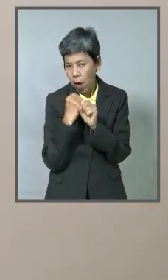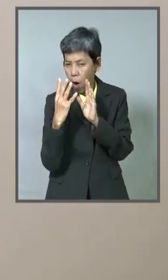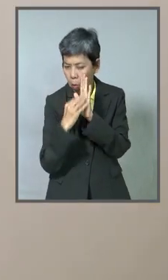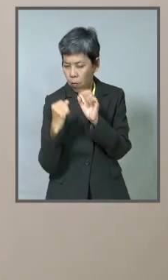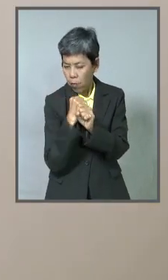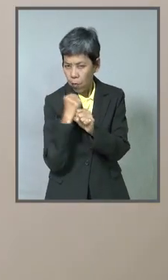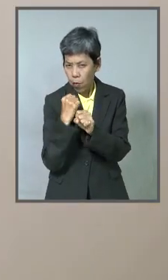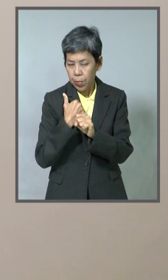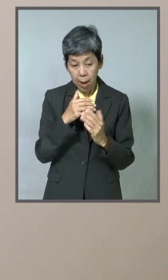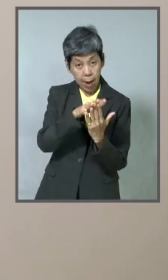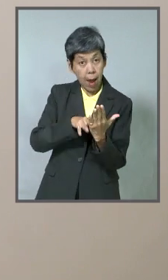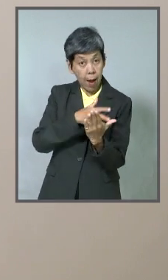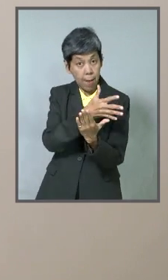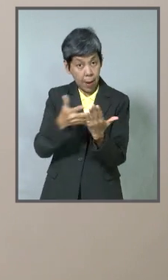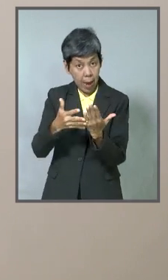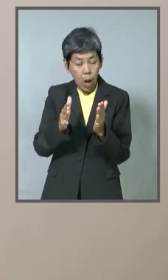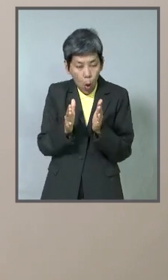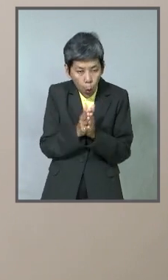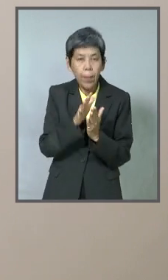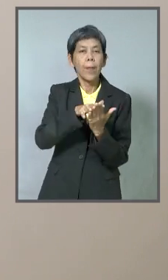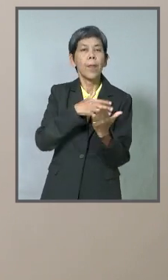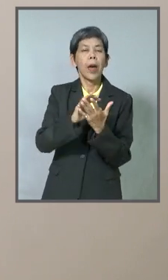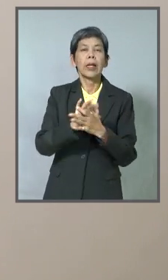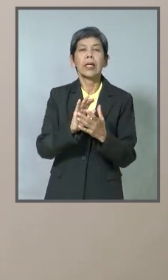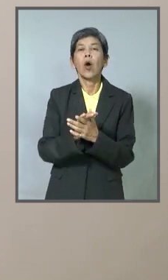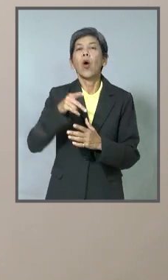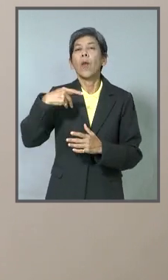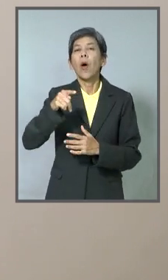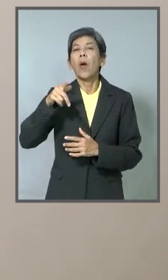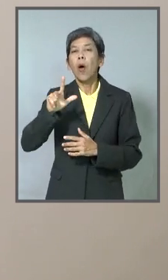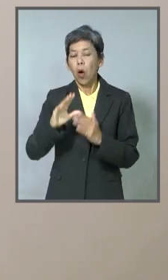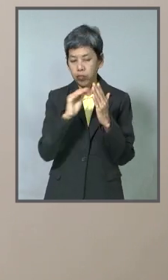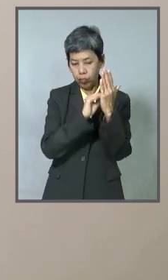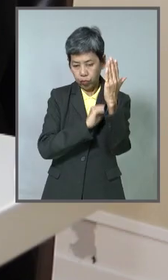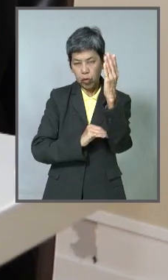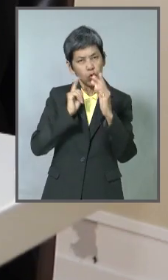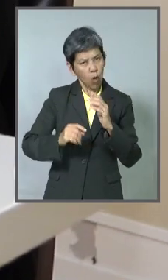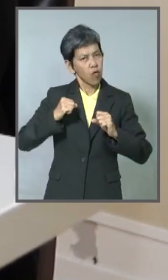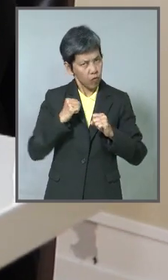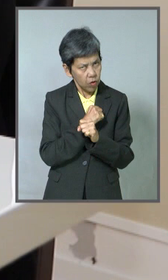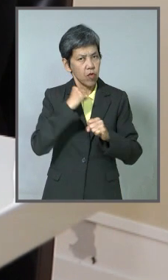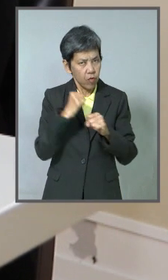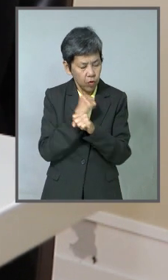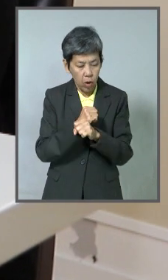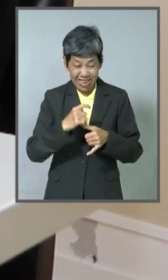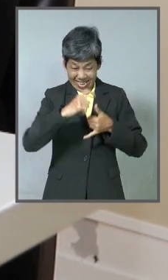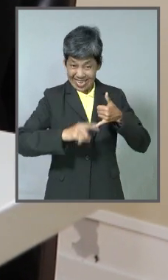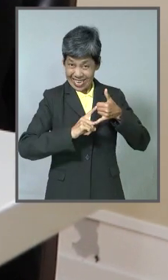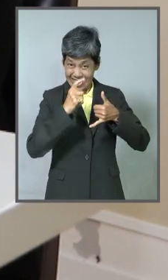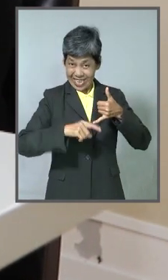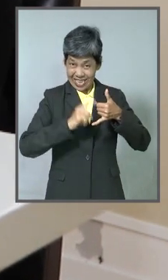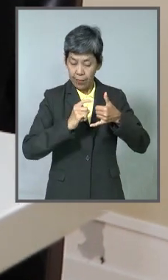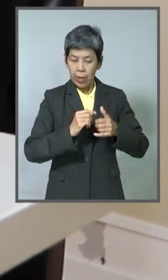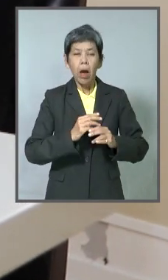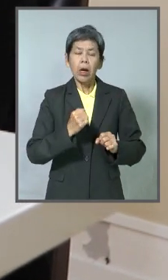มโดยใช้แผนควบคู่กับของปภ.จังหวัดอันนี้ต้องฝึกสำหรับคนที่